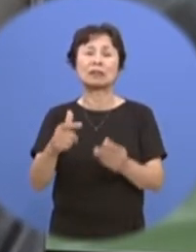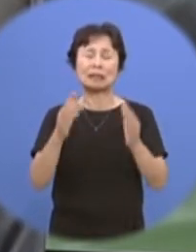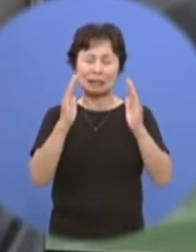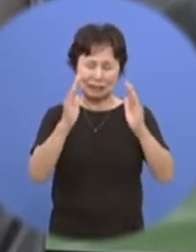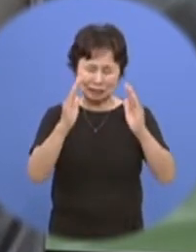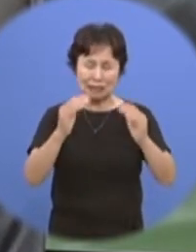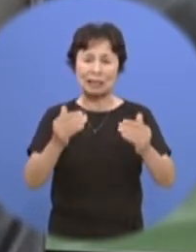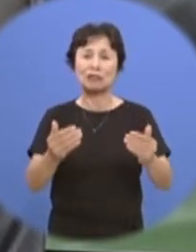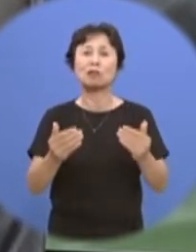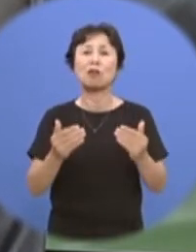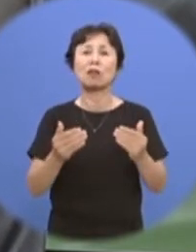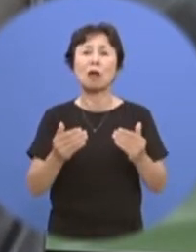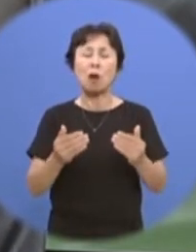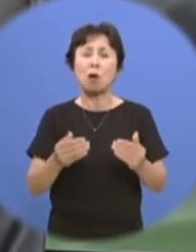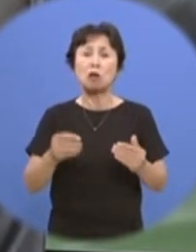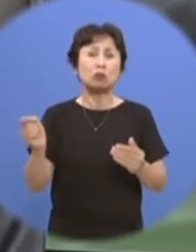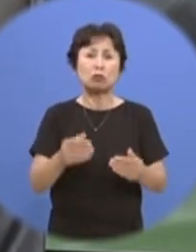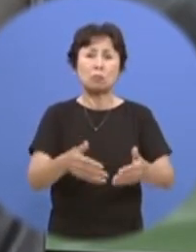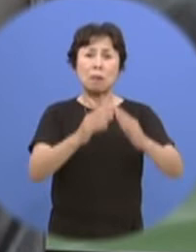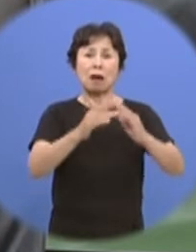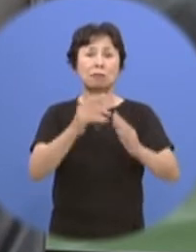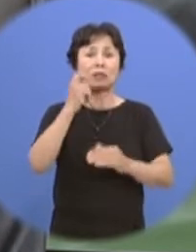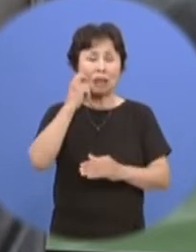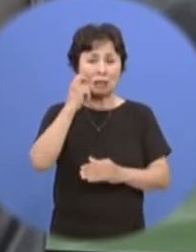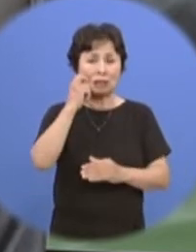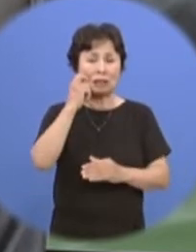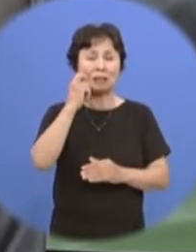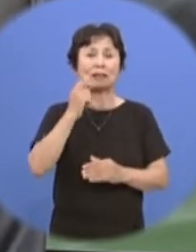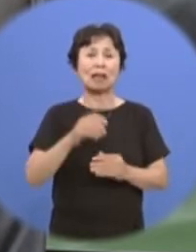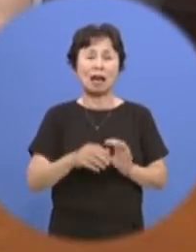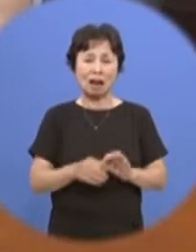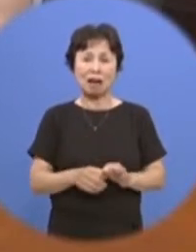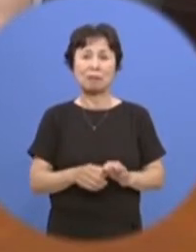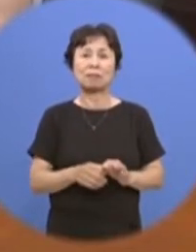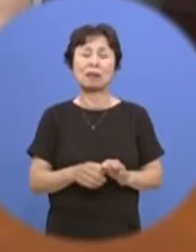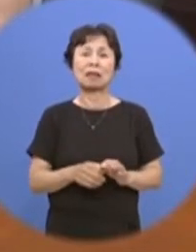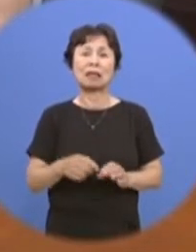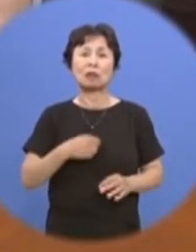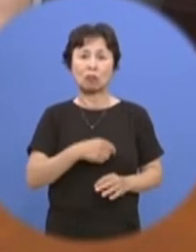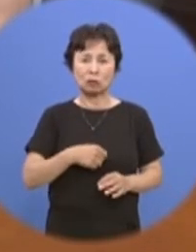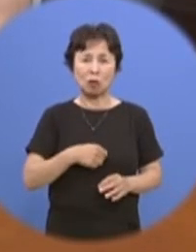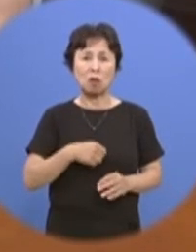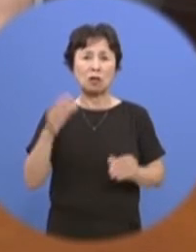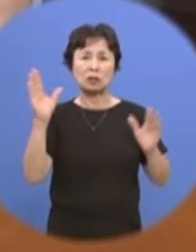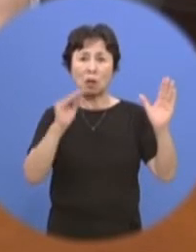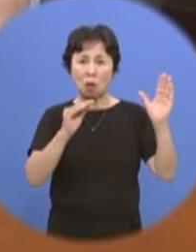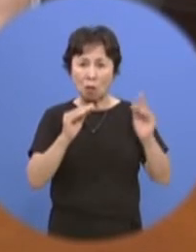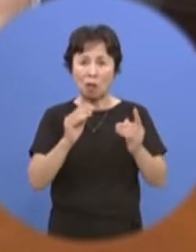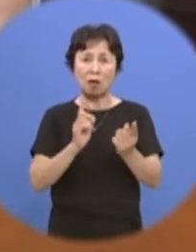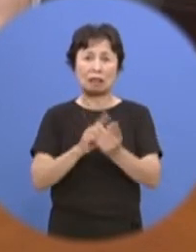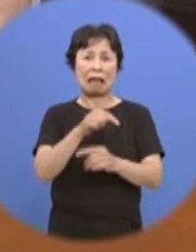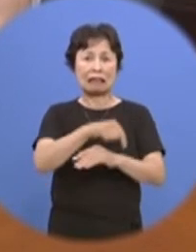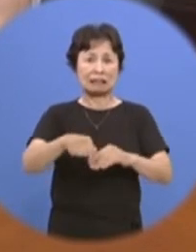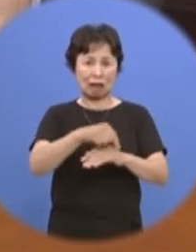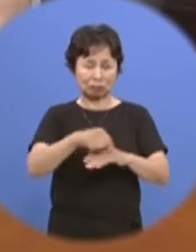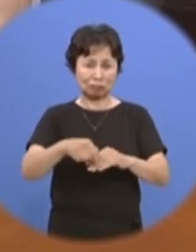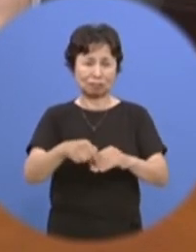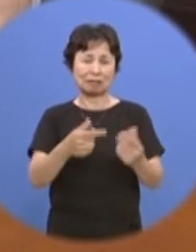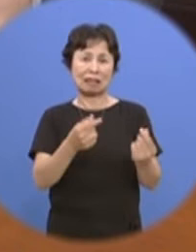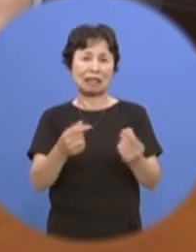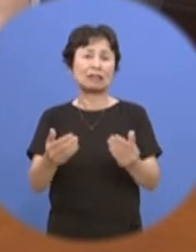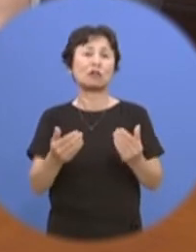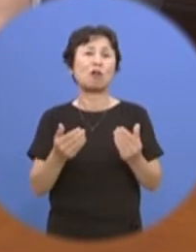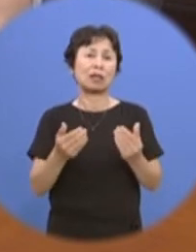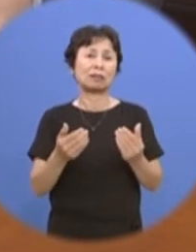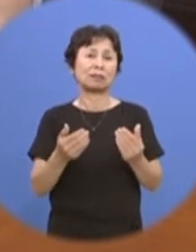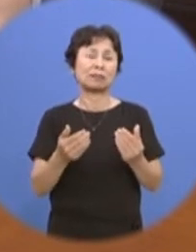んよね、 はい、 それからハードウェアだけに頼るのはちょっと危ない、うん、したがってソフトウェアというか対策ですね、 はい、 これは情報をちゃんと入手